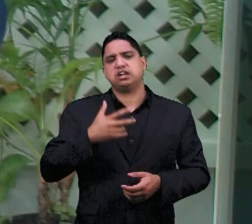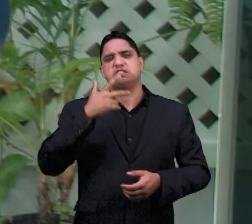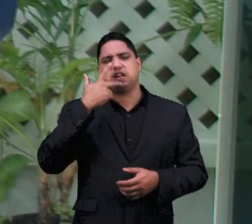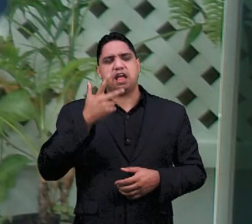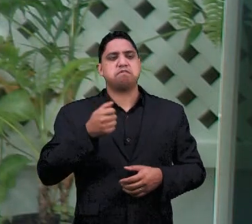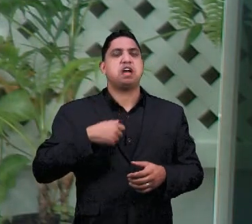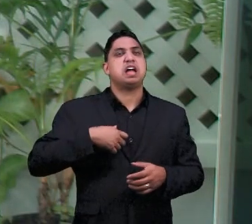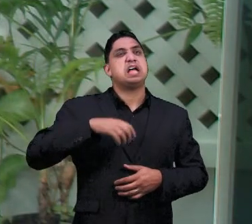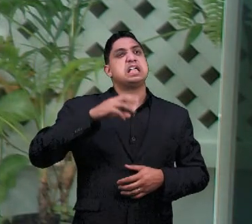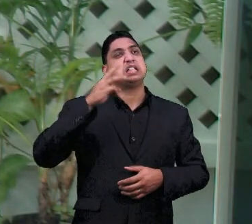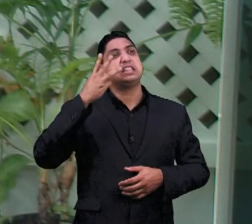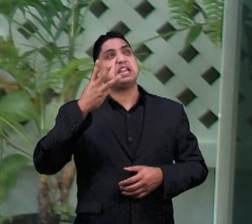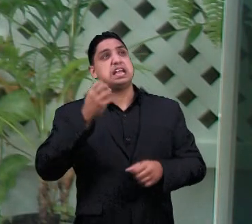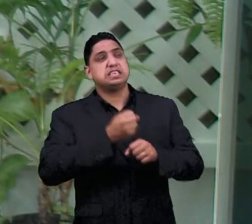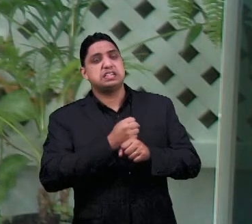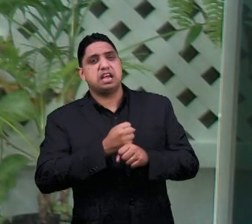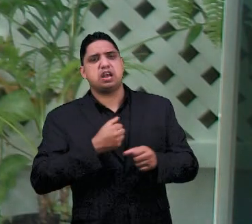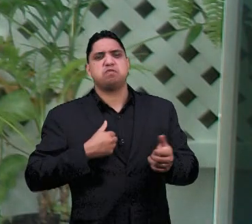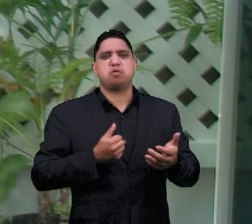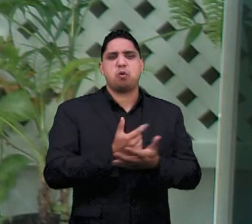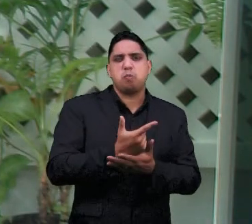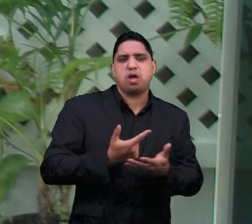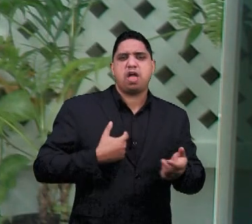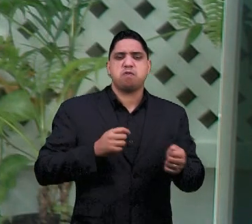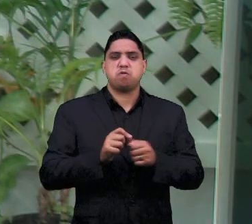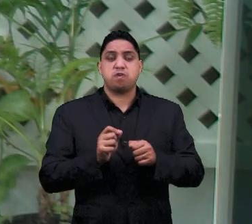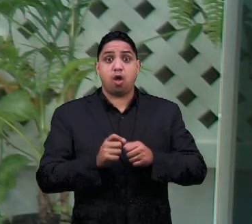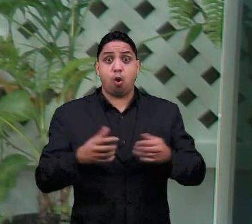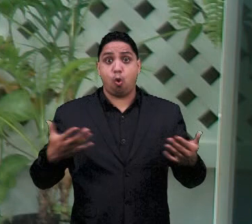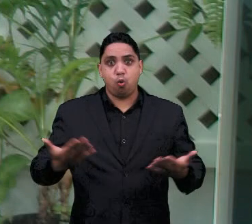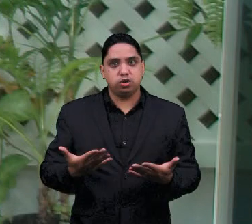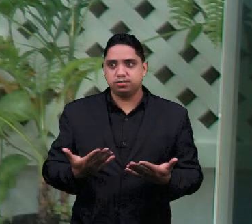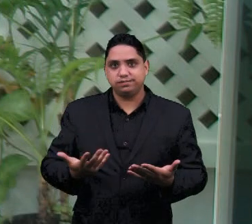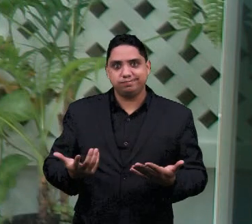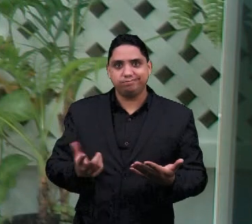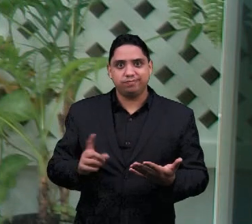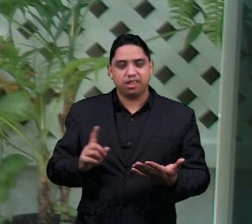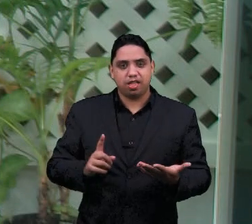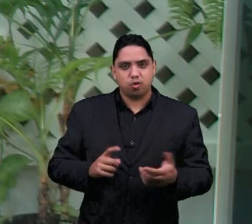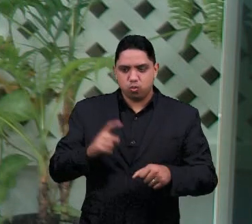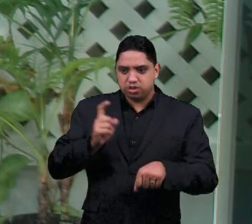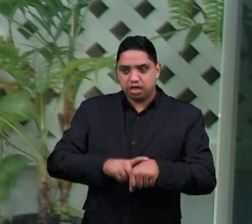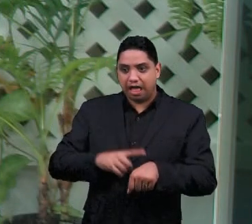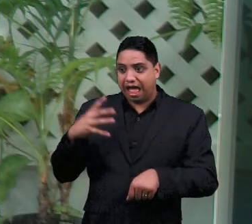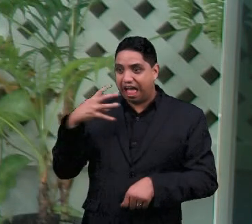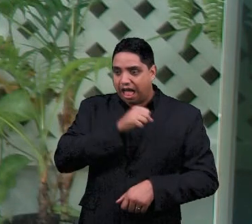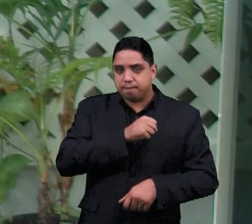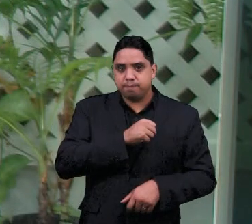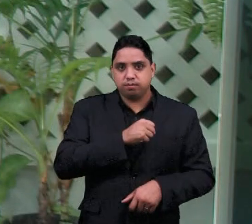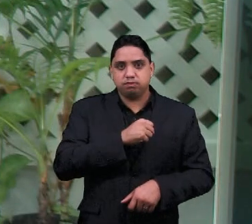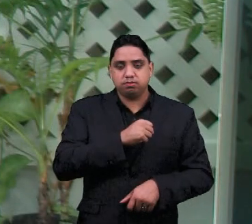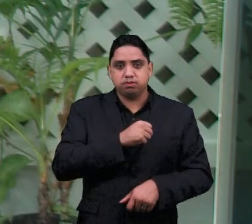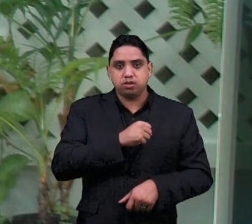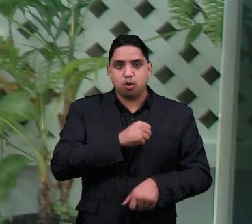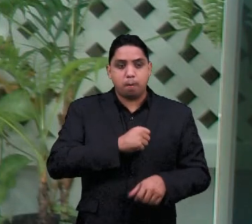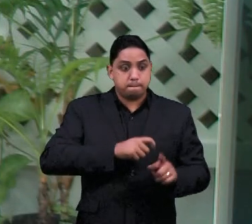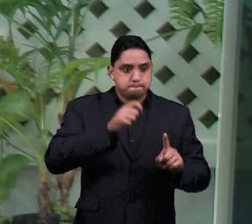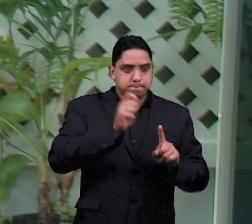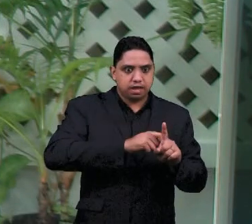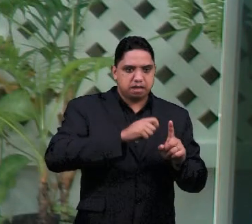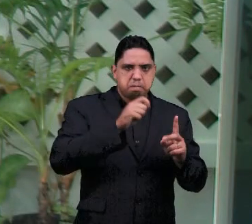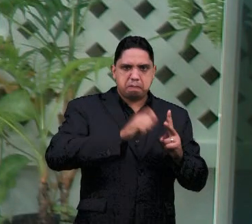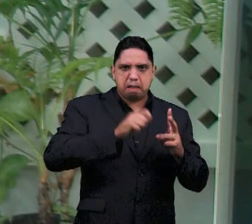Avant, il y avait quelques temps, dans quelques époques, on disait, ah, l'année prochaine, on disait, ah, 3 ans, je vais acheter, je vais